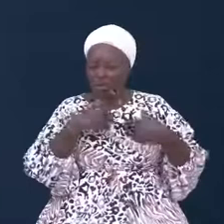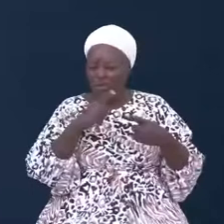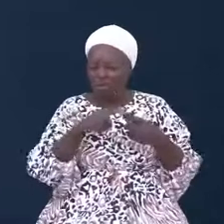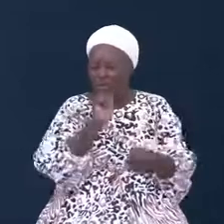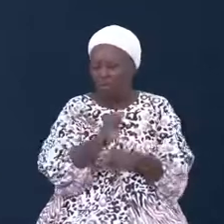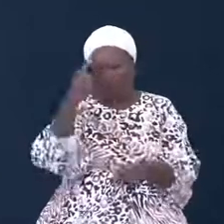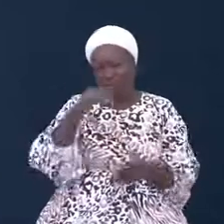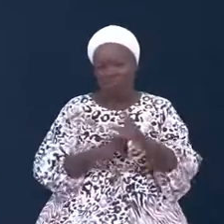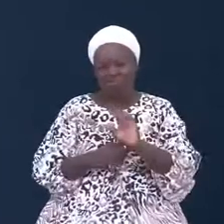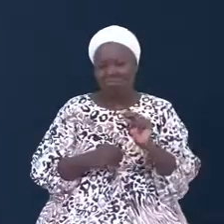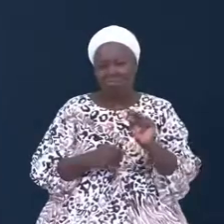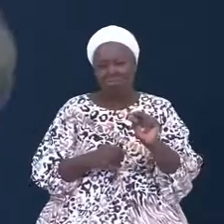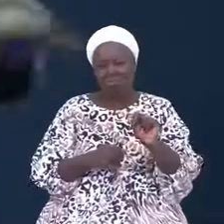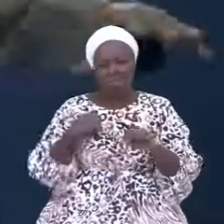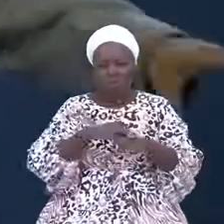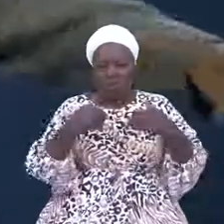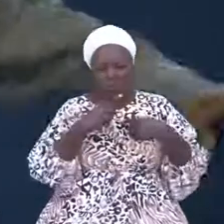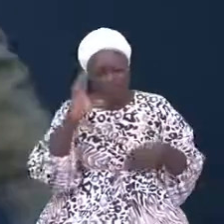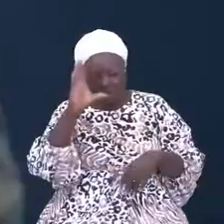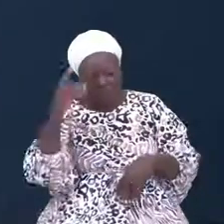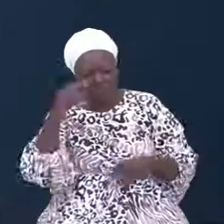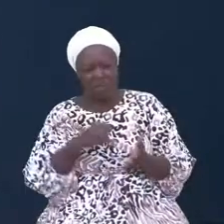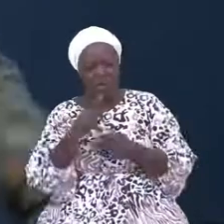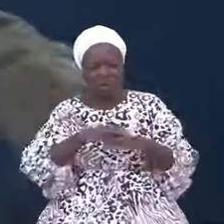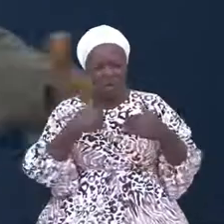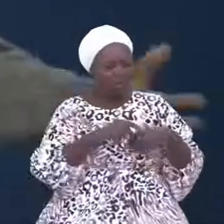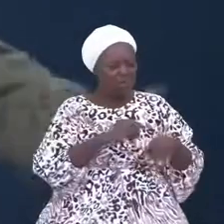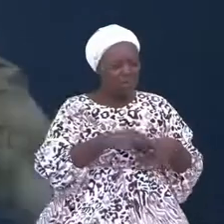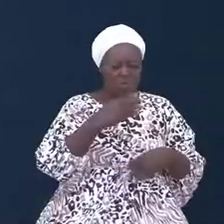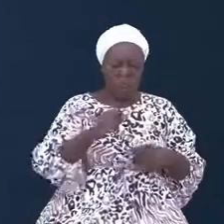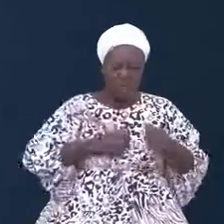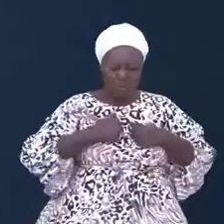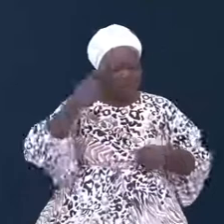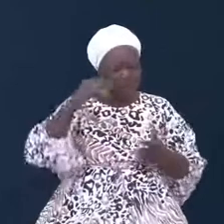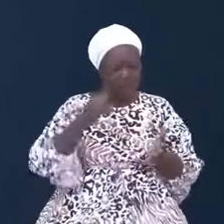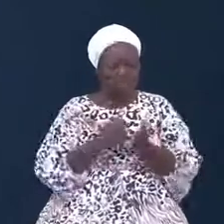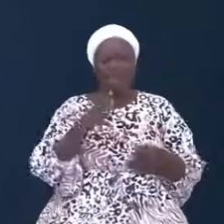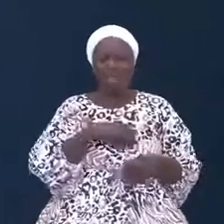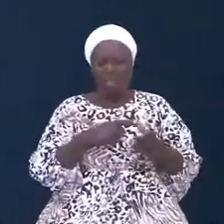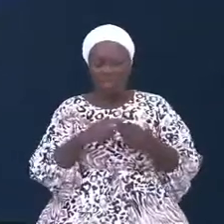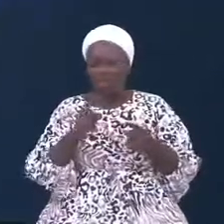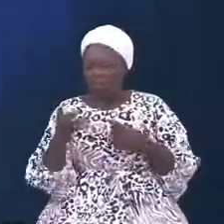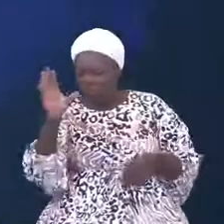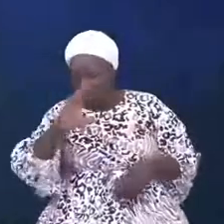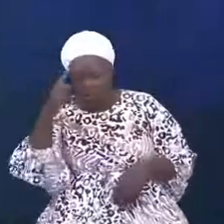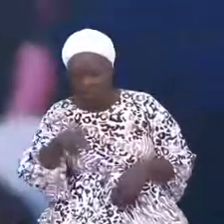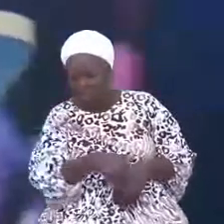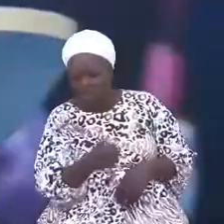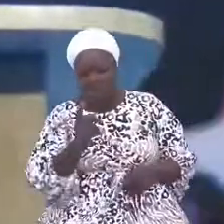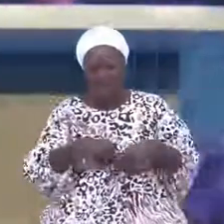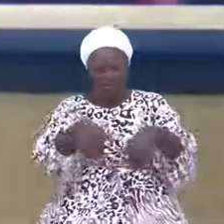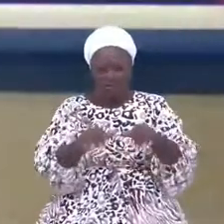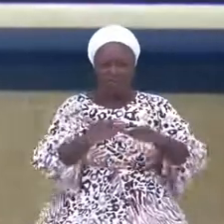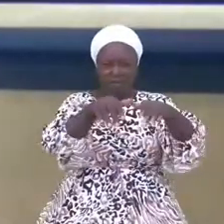que vous êtes sauvés. » Nous n'avons pas besoin d'œuvrer pour ça. Nous ne devons pas chercher cela. Nous n'avons pas besoin d'aller au Jourdain